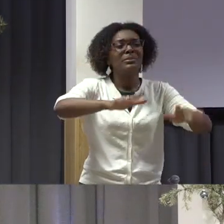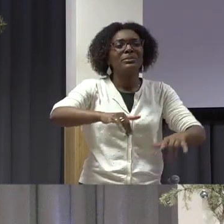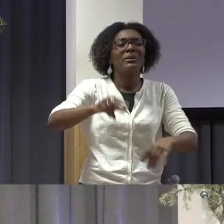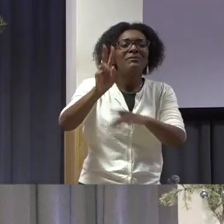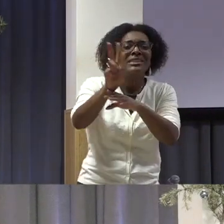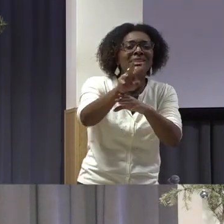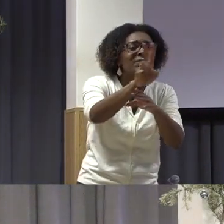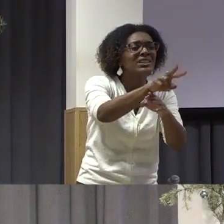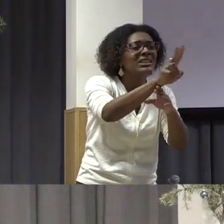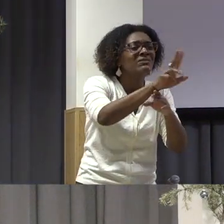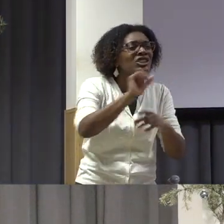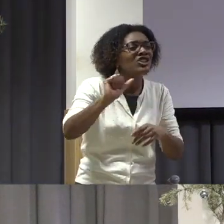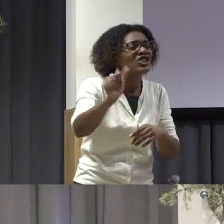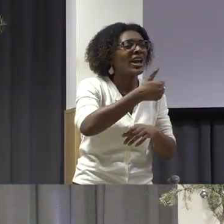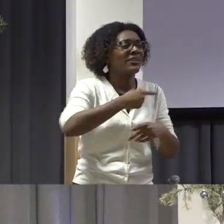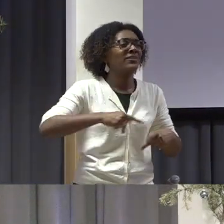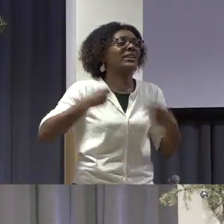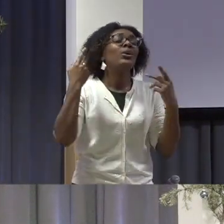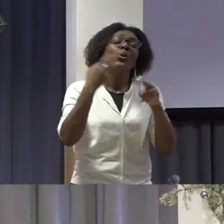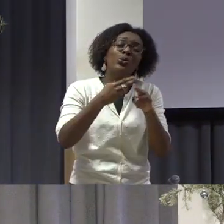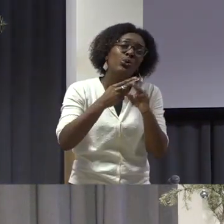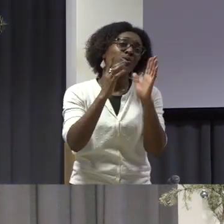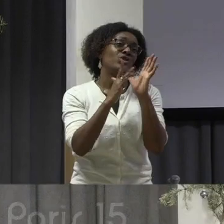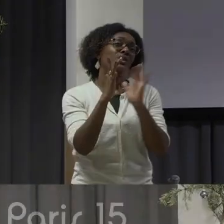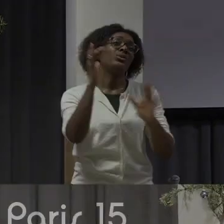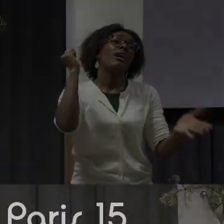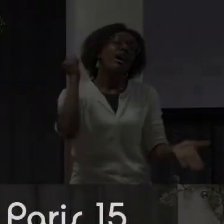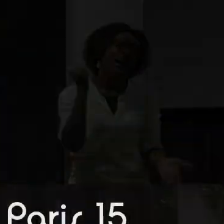le prix ronds on en jésus amen